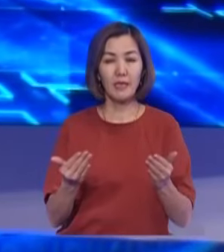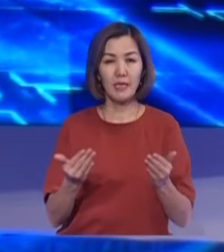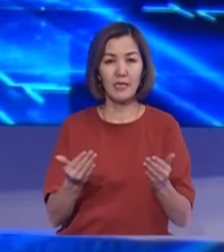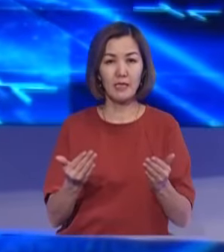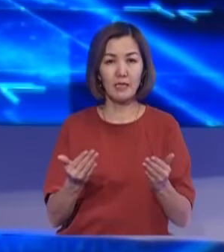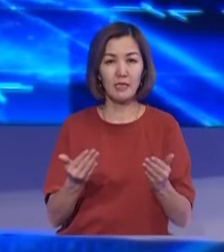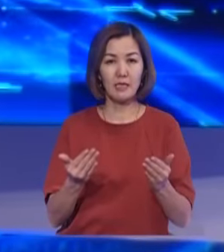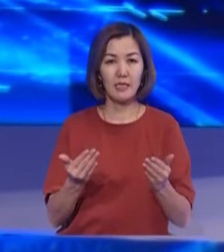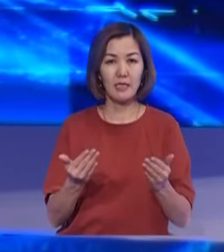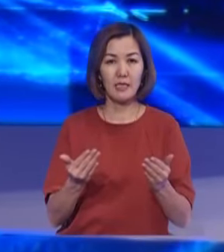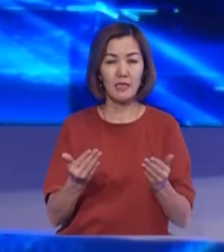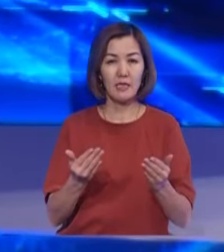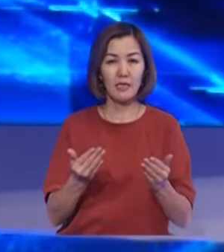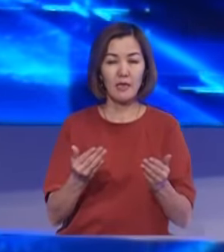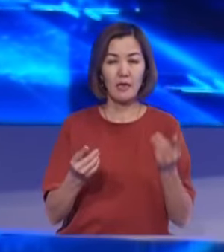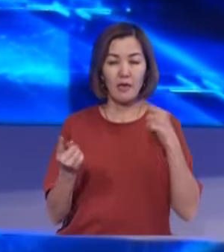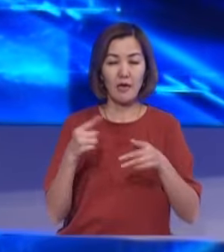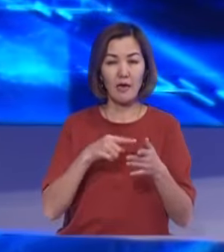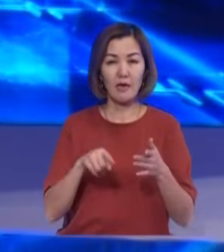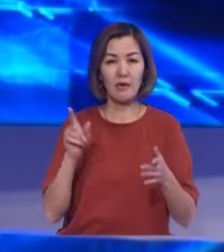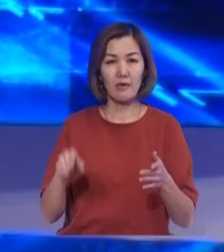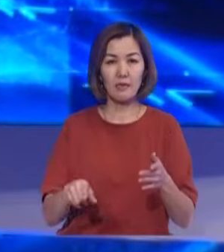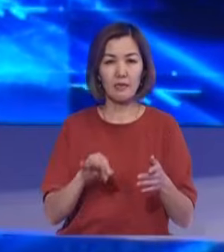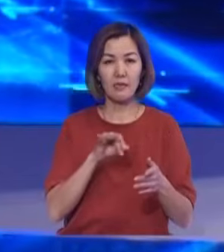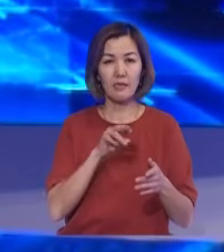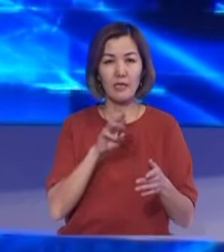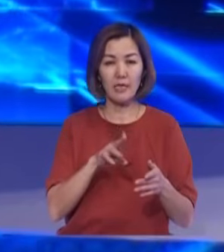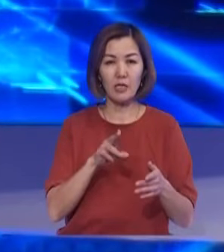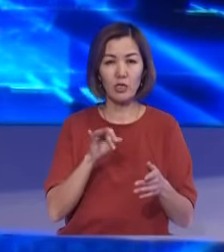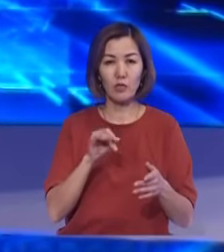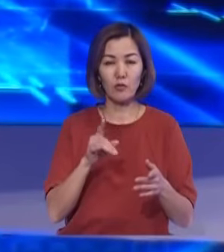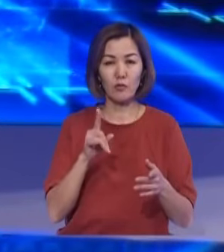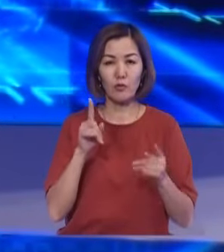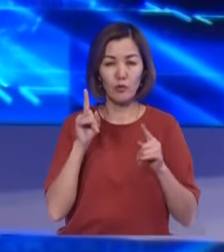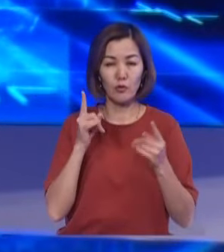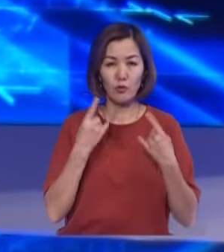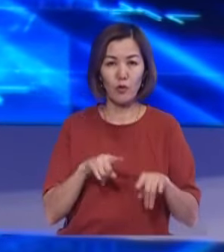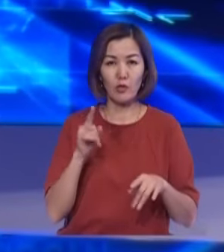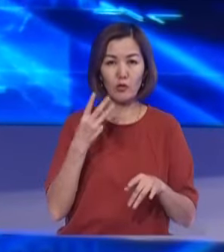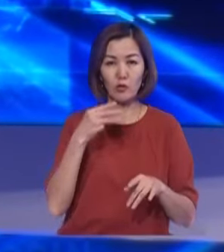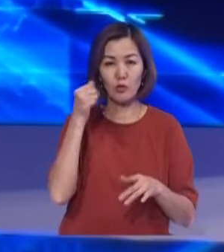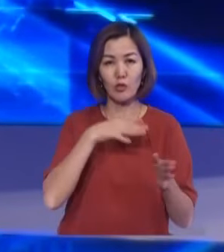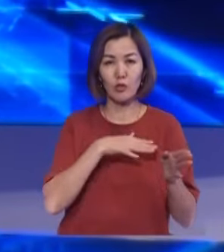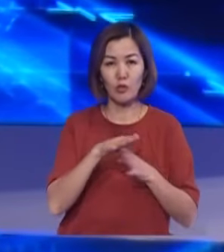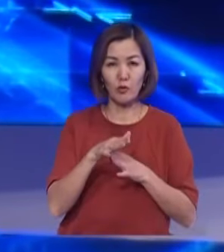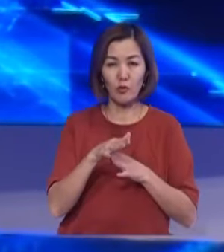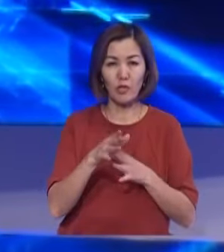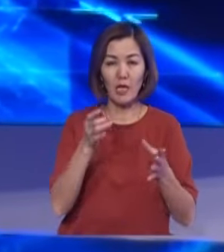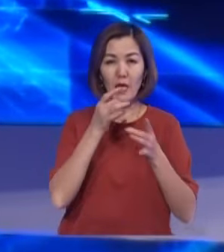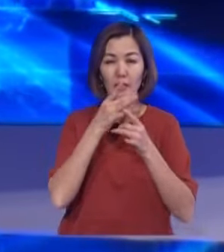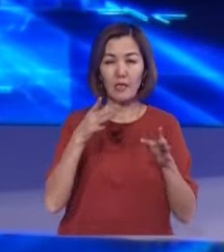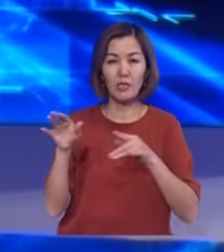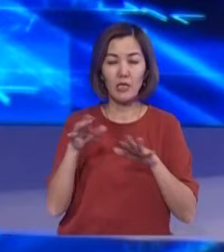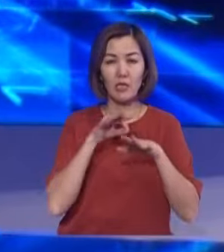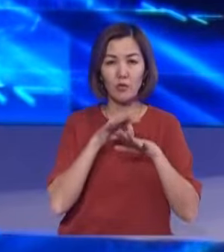Поэзия құлагері, биыл ақиық ақын алаш қайраткері Ілияс Жансүгіровтің туғанына 130 жыл. Жер-жерде атаулы датаға орай тағылымдық шаралар